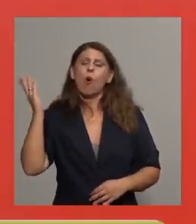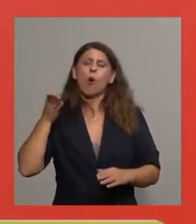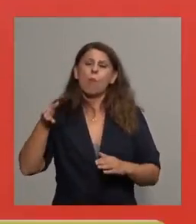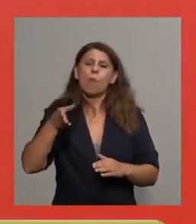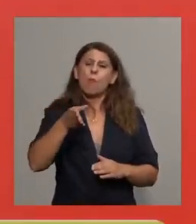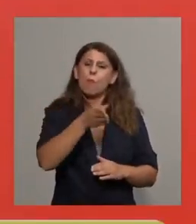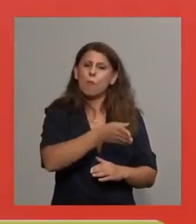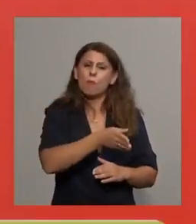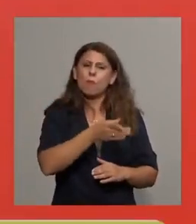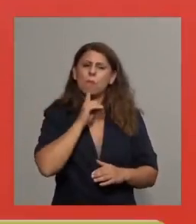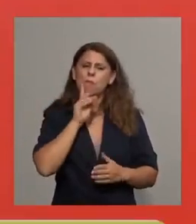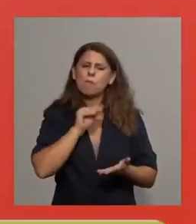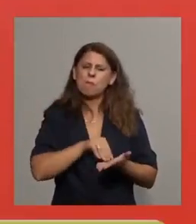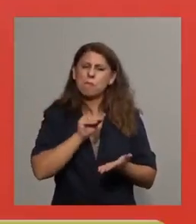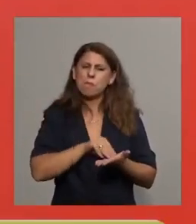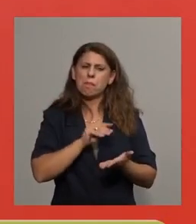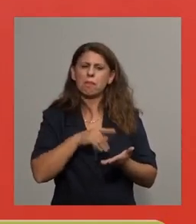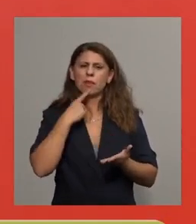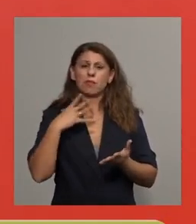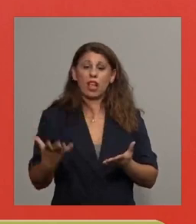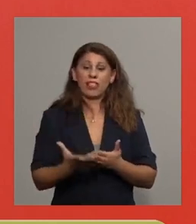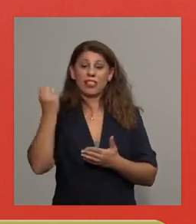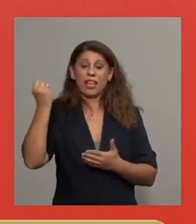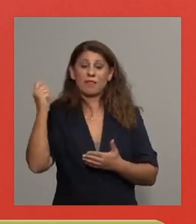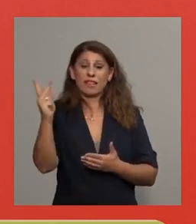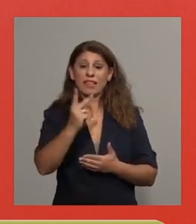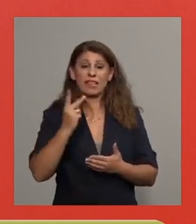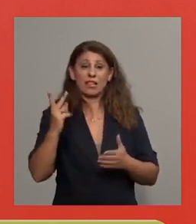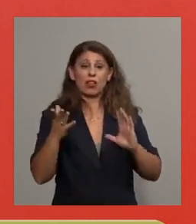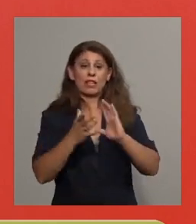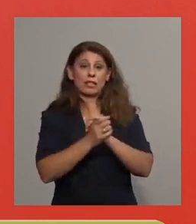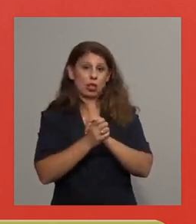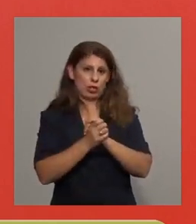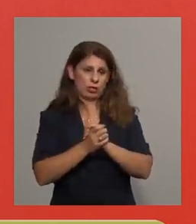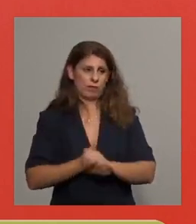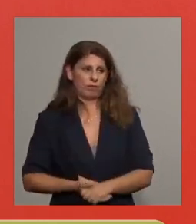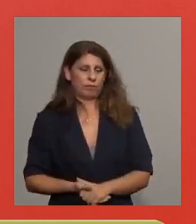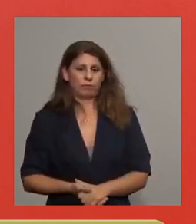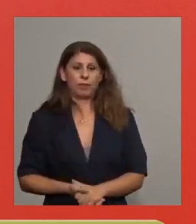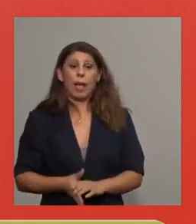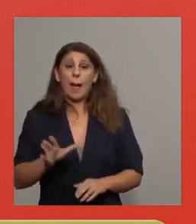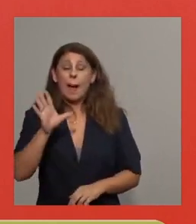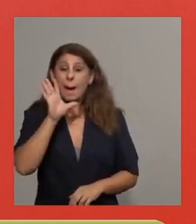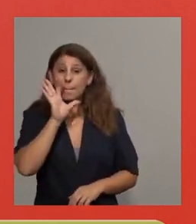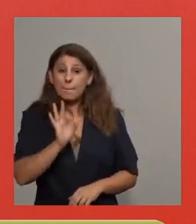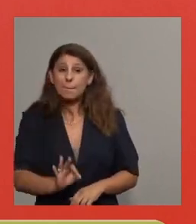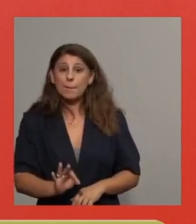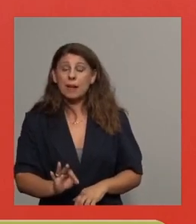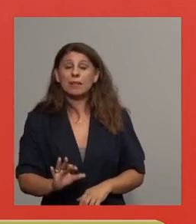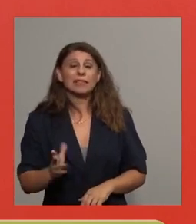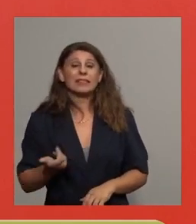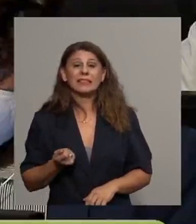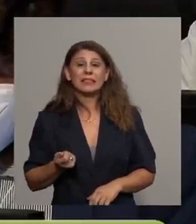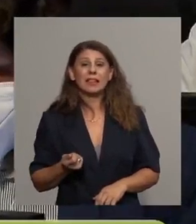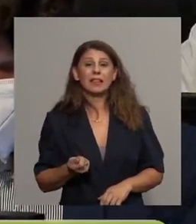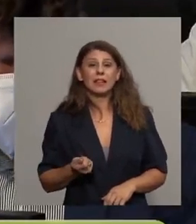σταθεί, αναμασά τα περί διασφάλισης της κοινωνικής συνοχής. Στην πραγματικότητα δίνει